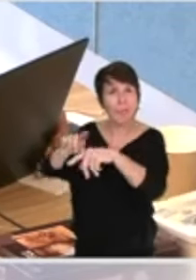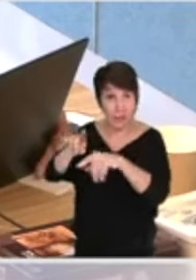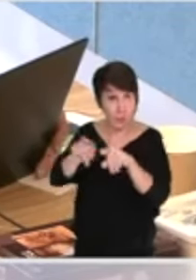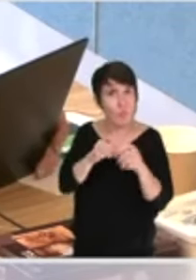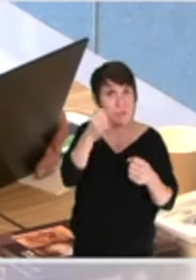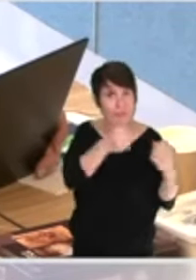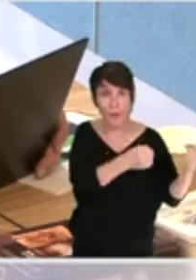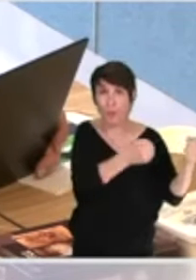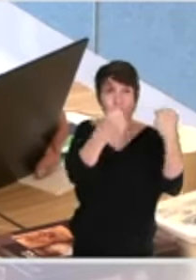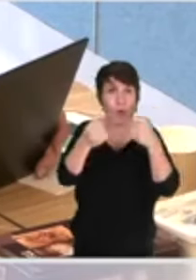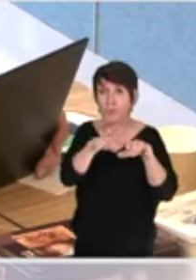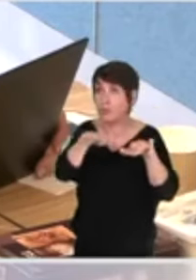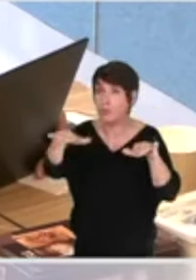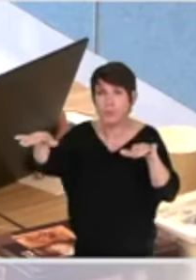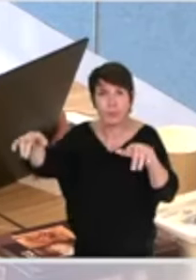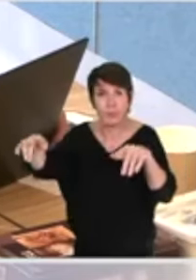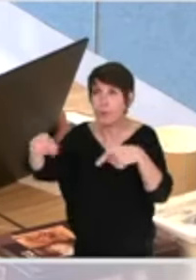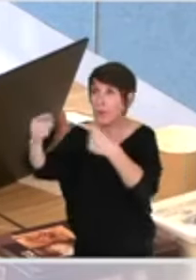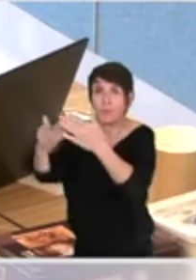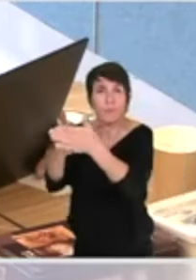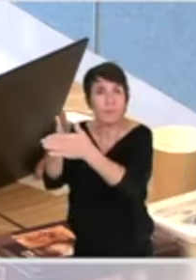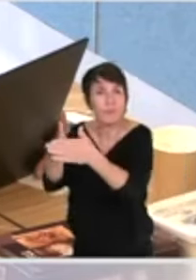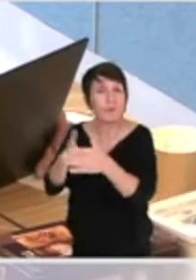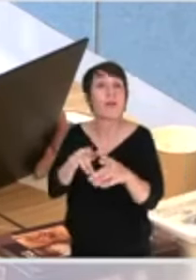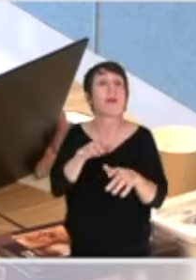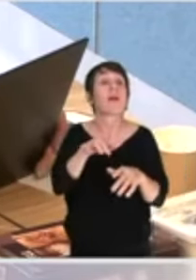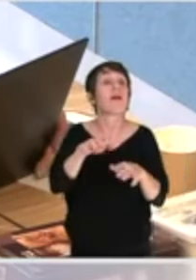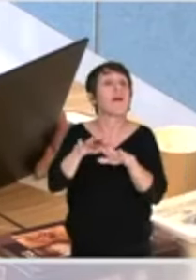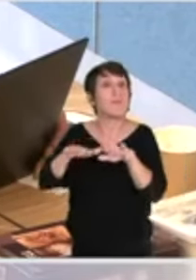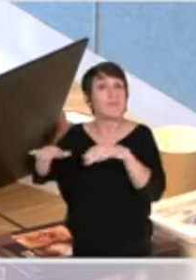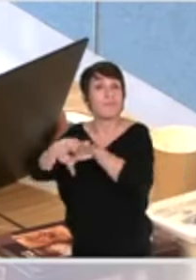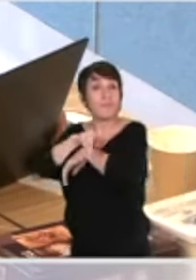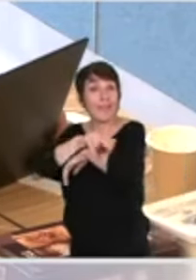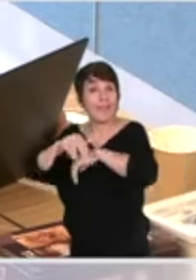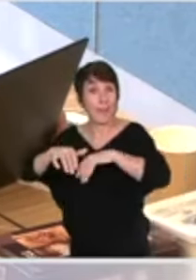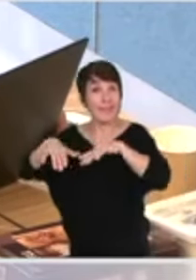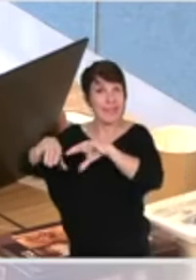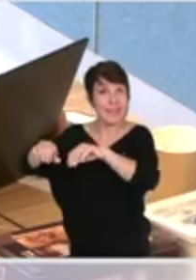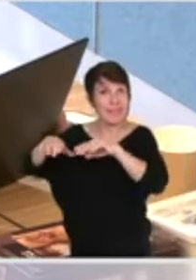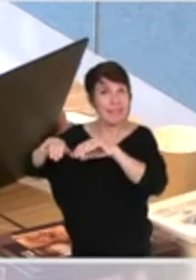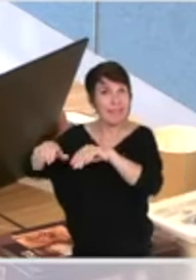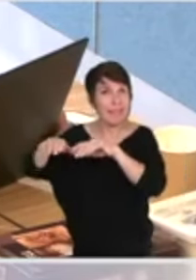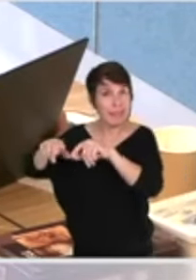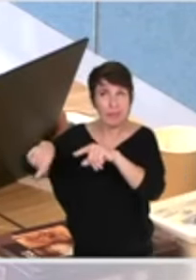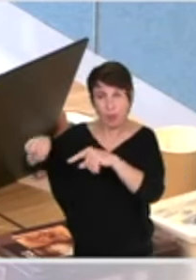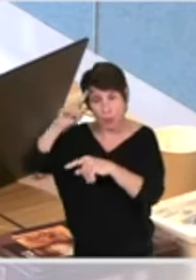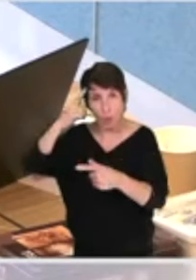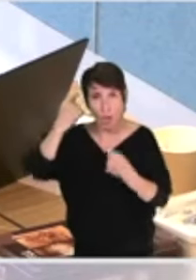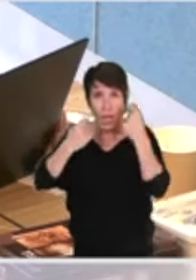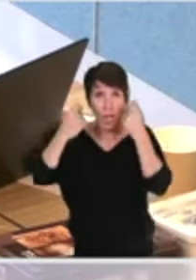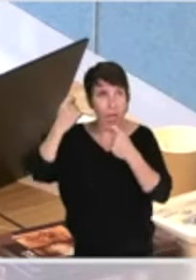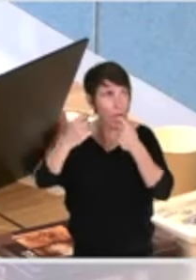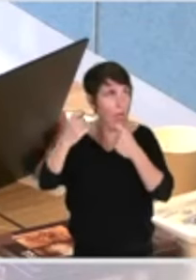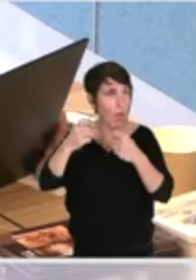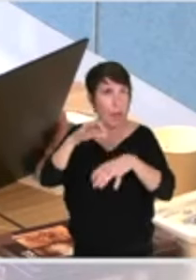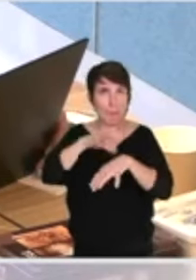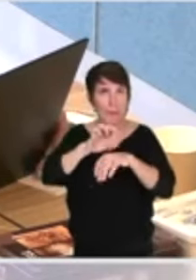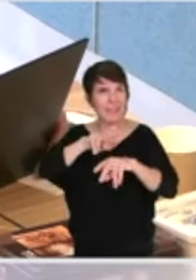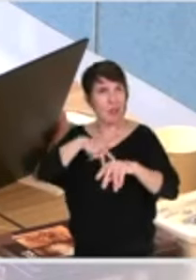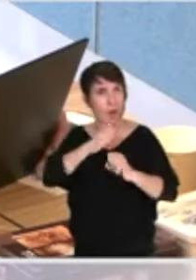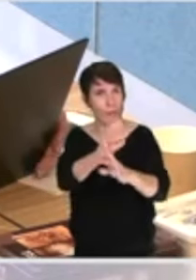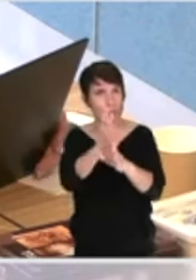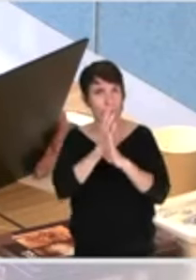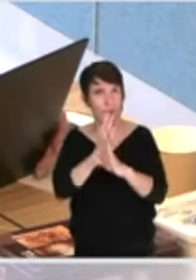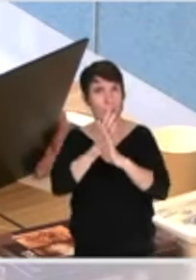cabinet de kiné qui reçoit des personnes en rééducation se demande comment ces patients vont pouvoir faire pour y accéder, tout cela n'est pas votre